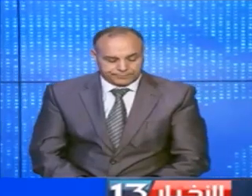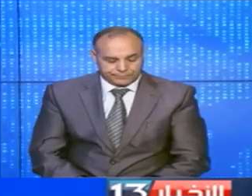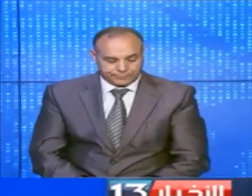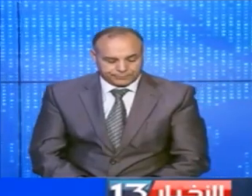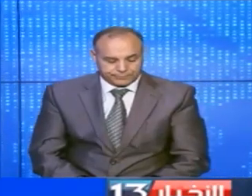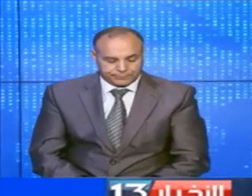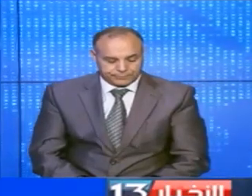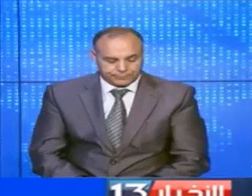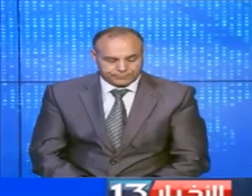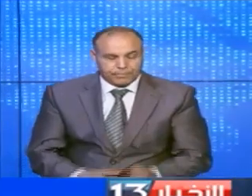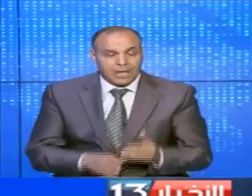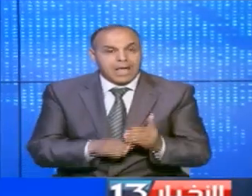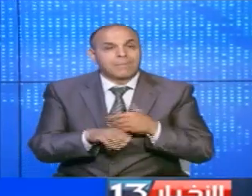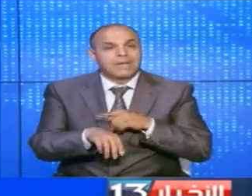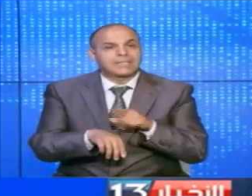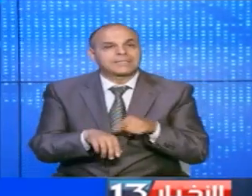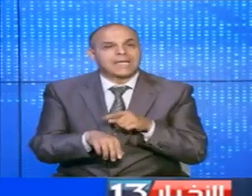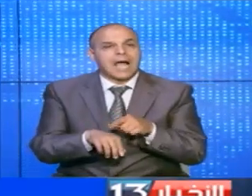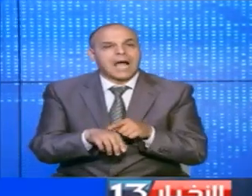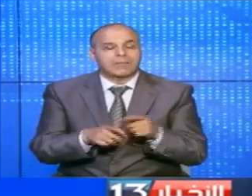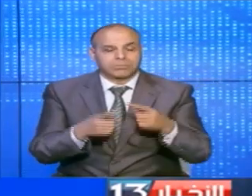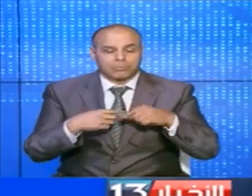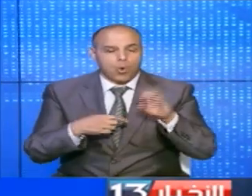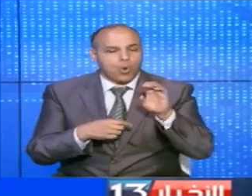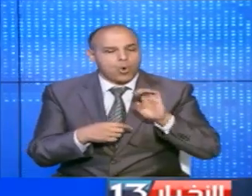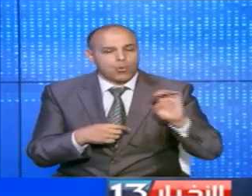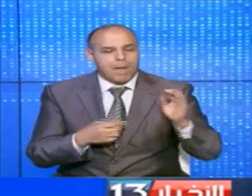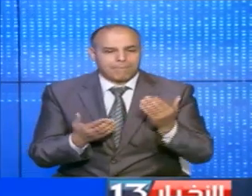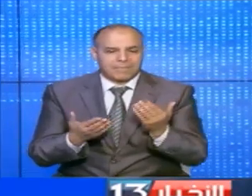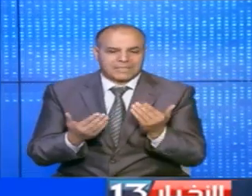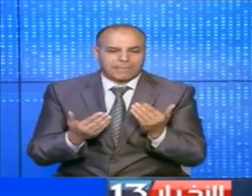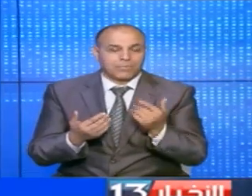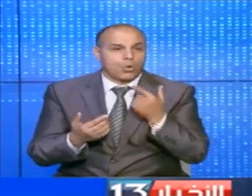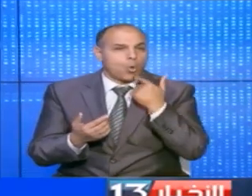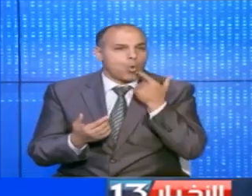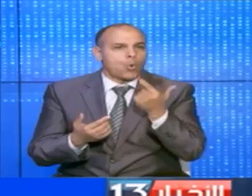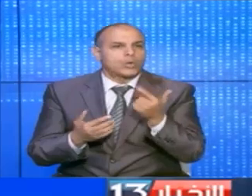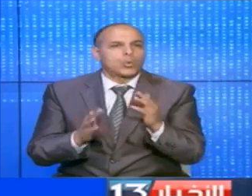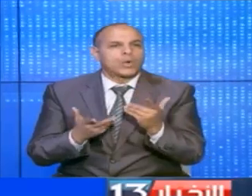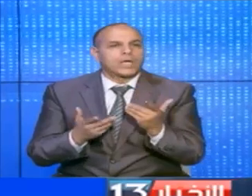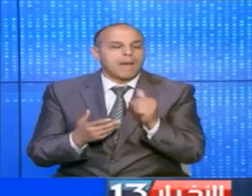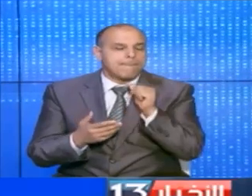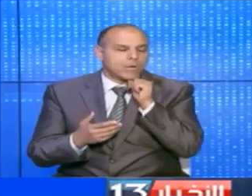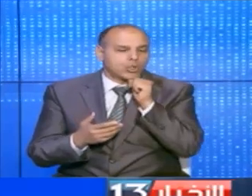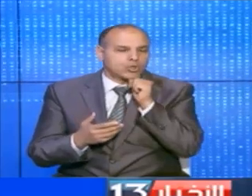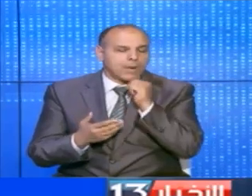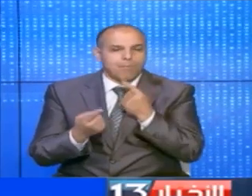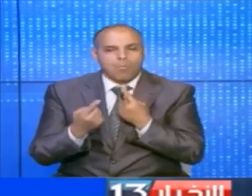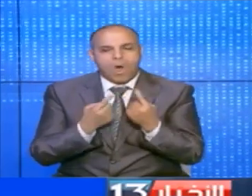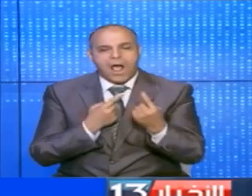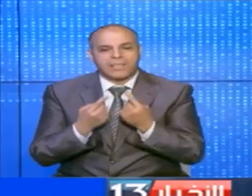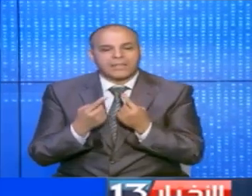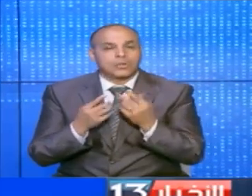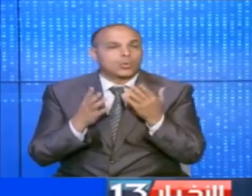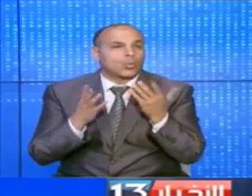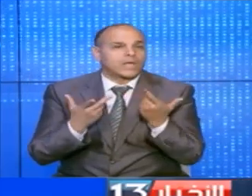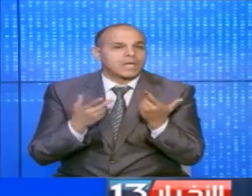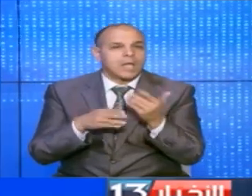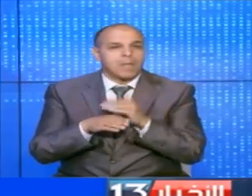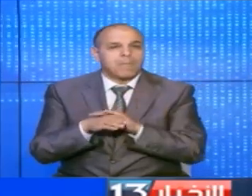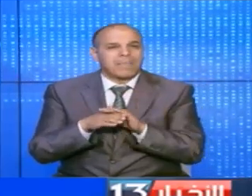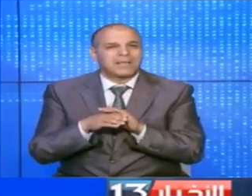قبل ساعات من القمه الاوروبيه المرتقبه تجري في بروكسيل محادثات الحاسمه حول